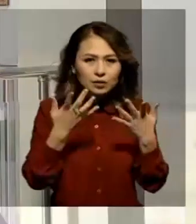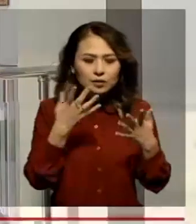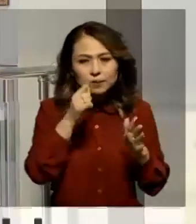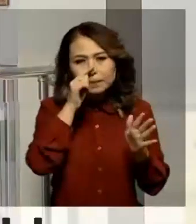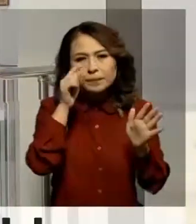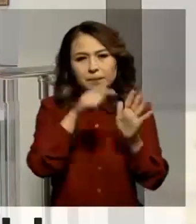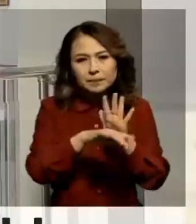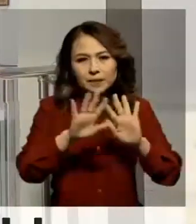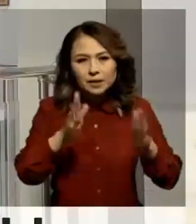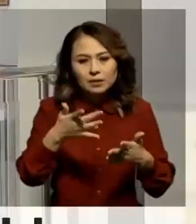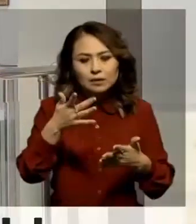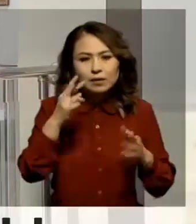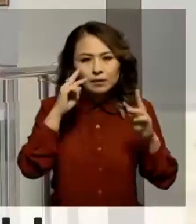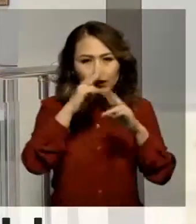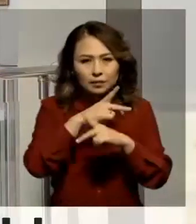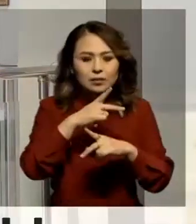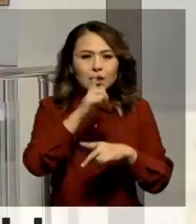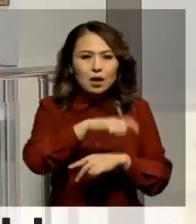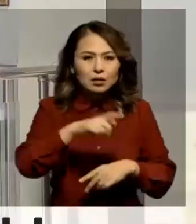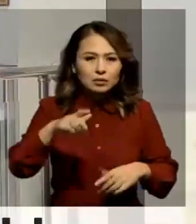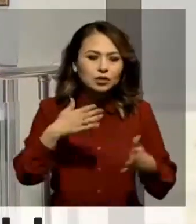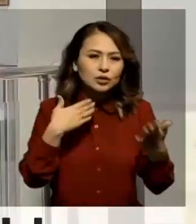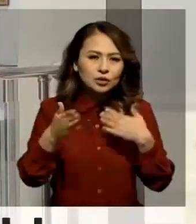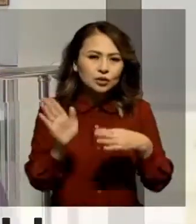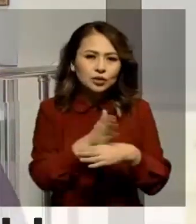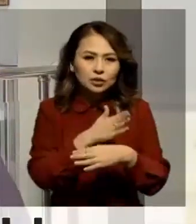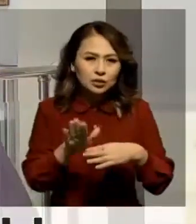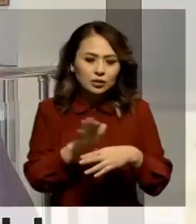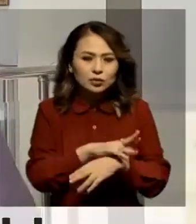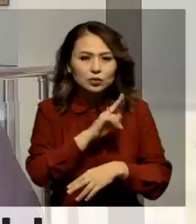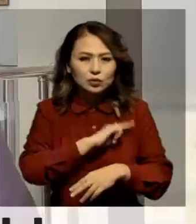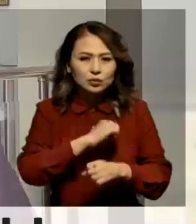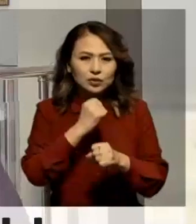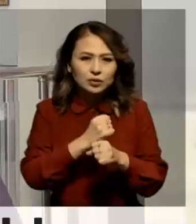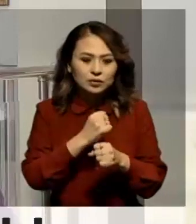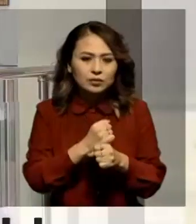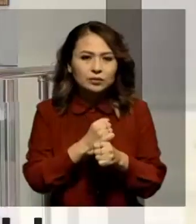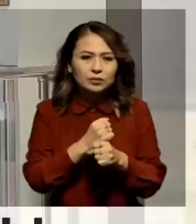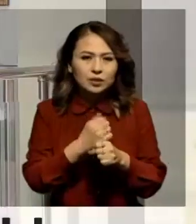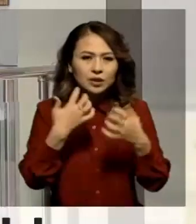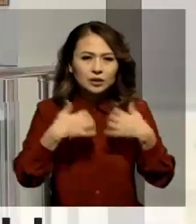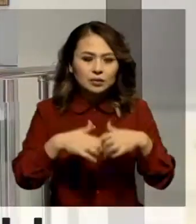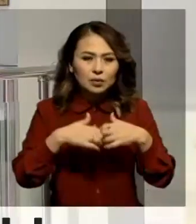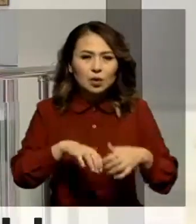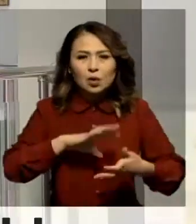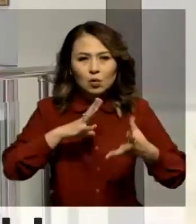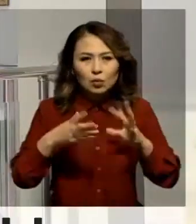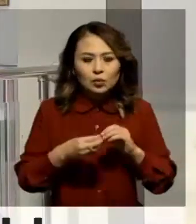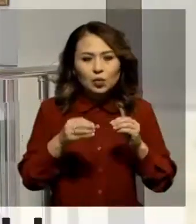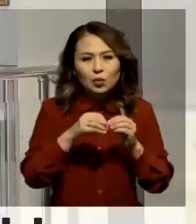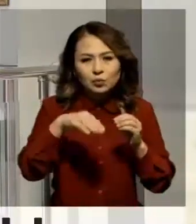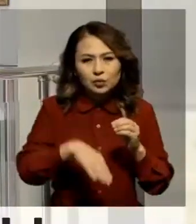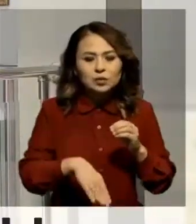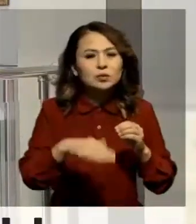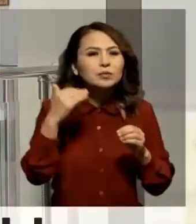қалған, адасқан адамдармен жекелеген жұмыстар жасаймыз. Биылғы жалпы есептің қорытындысы 10 мыңға